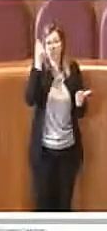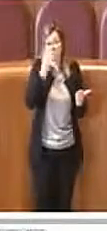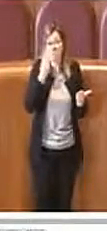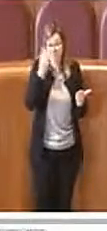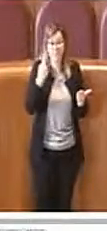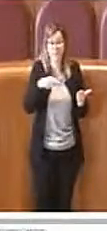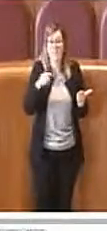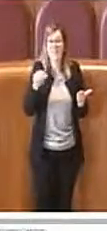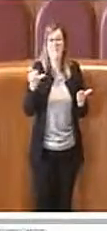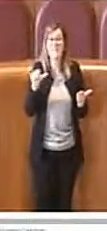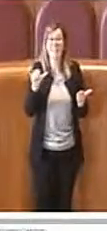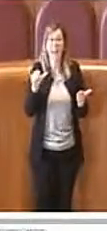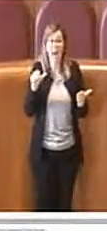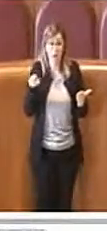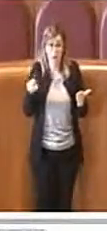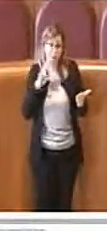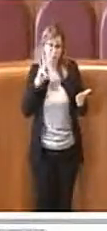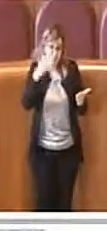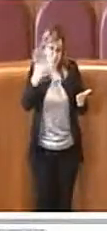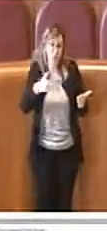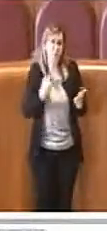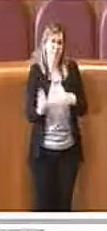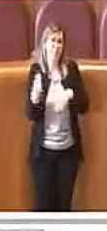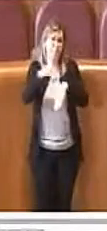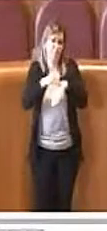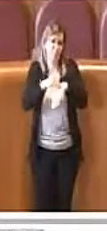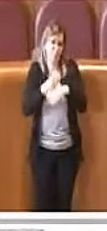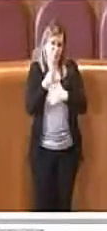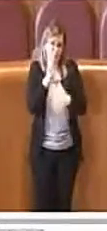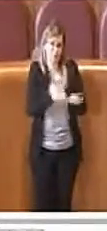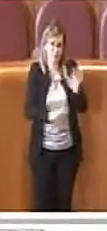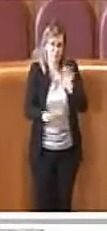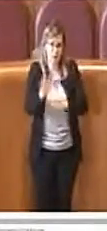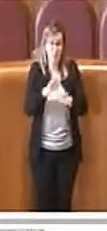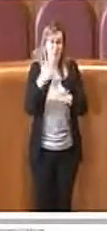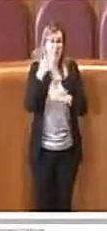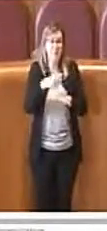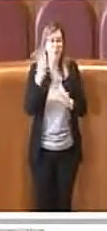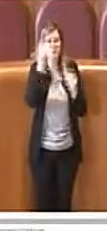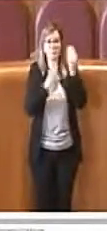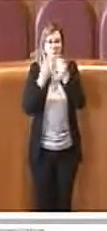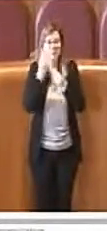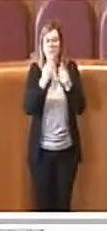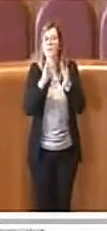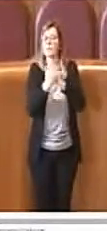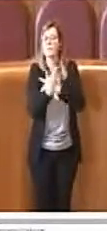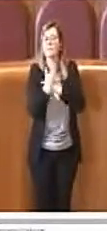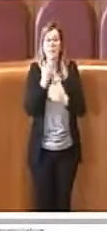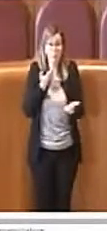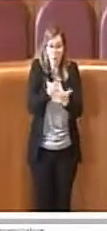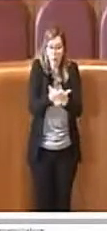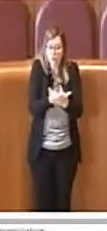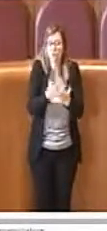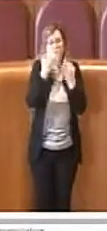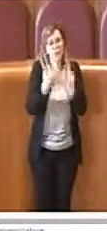Presidente Stefano, anche queste sono delle considerazioni che ci hanno portato poi a respingere le mozioni che sono state presentate. Grazie.